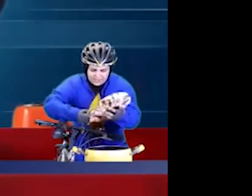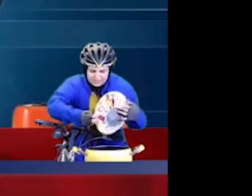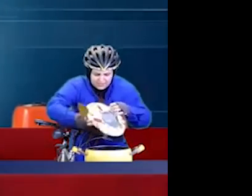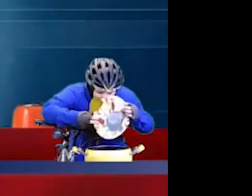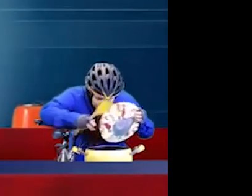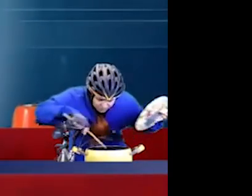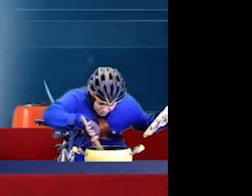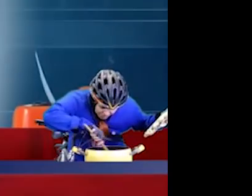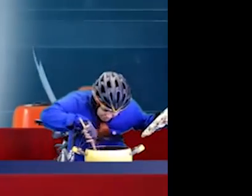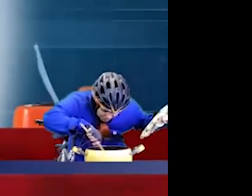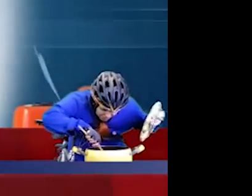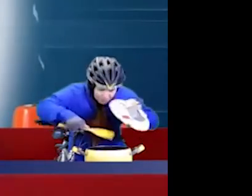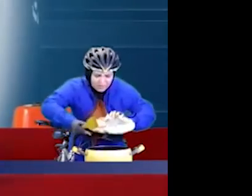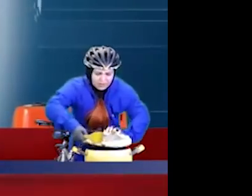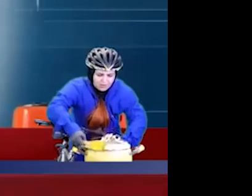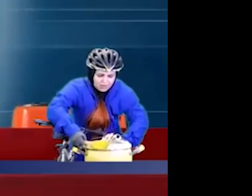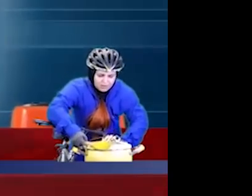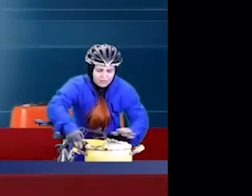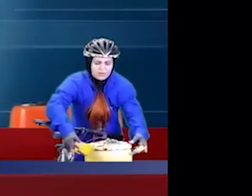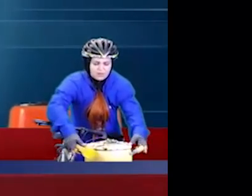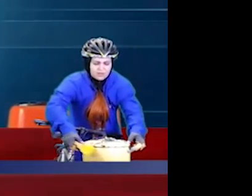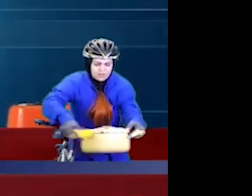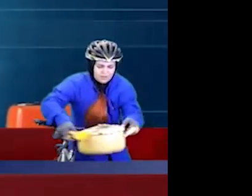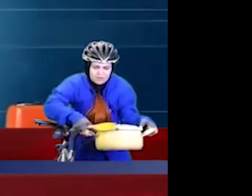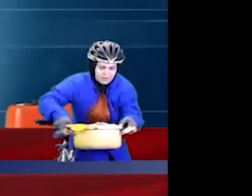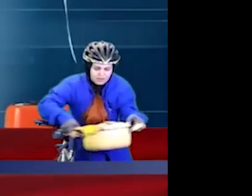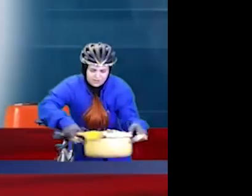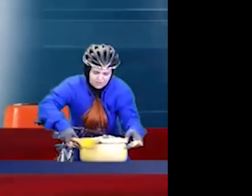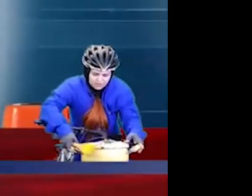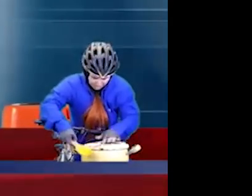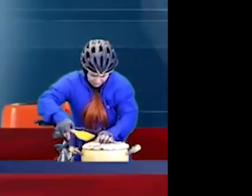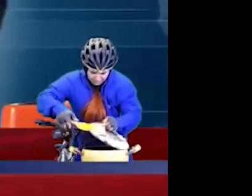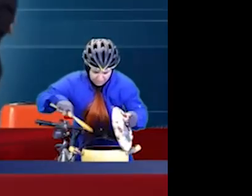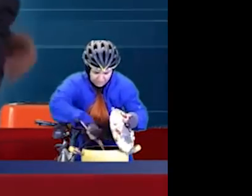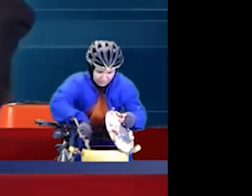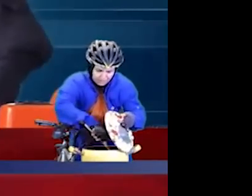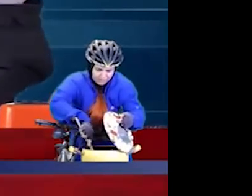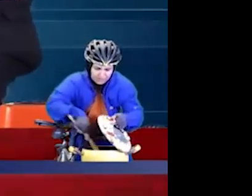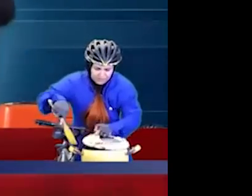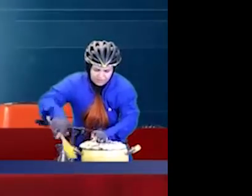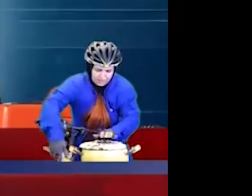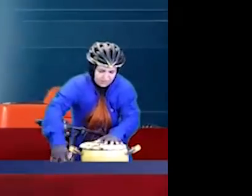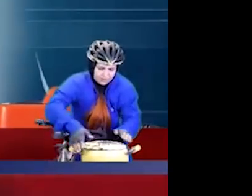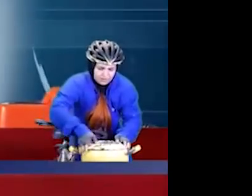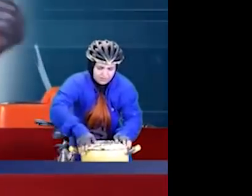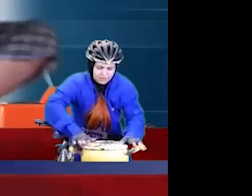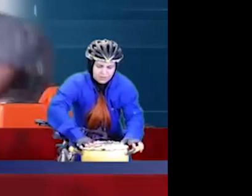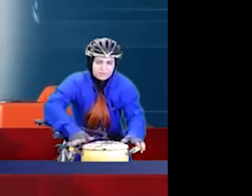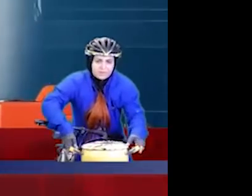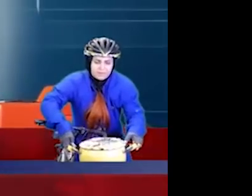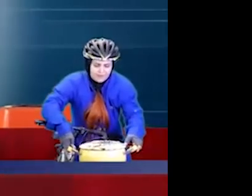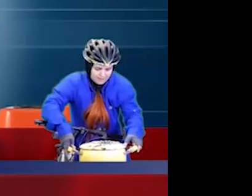جنسی، واسه یه شبی داری داد مرسی. وای وای ببخشی